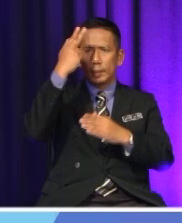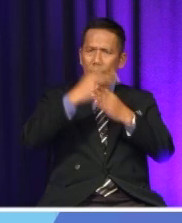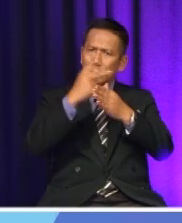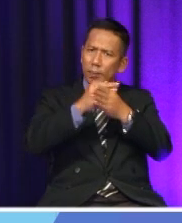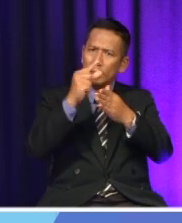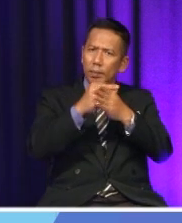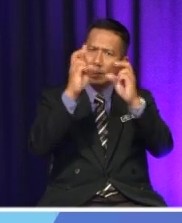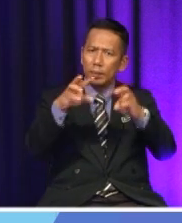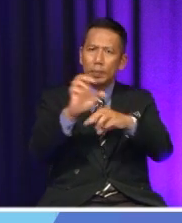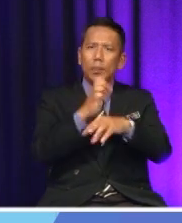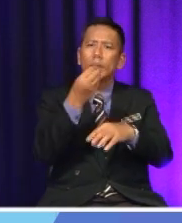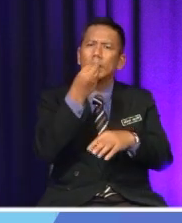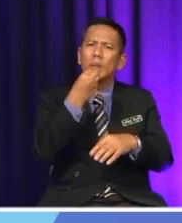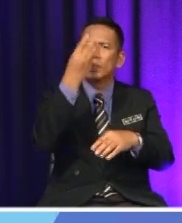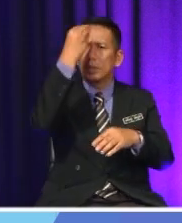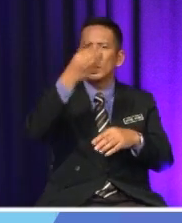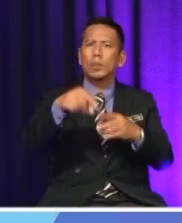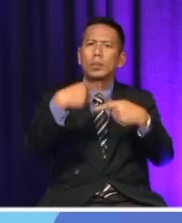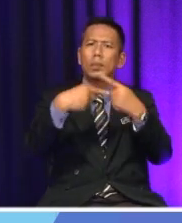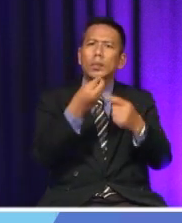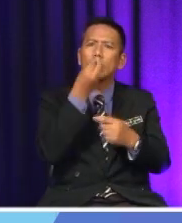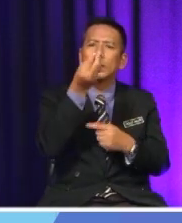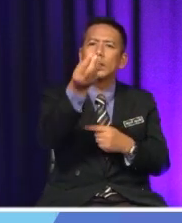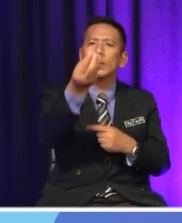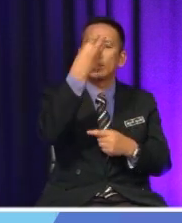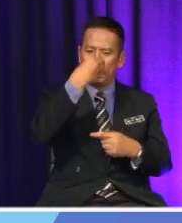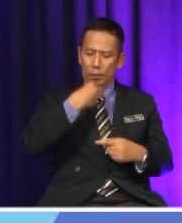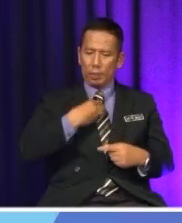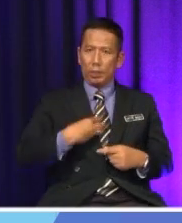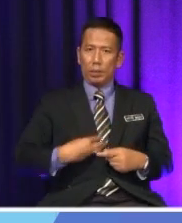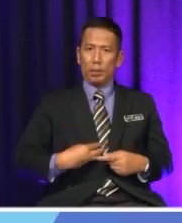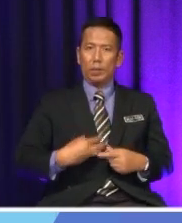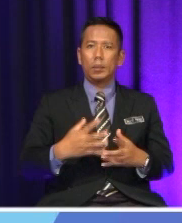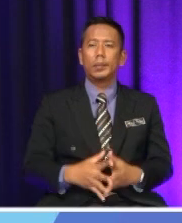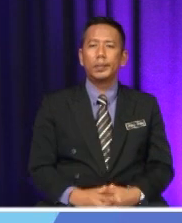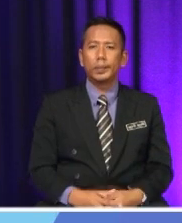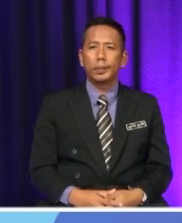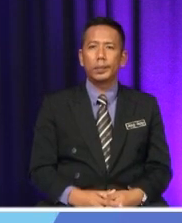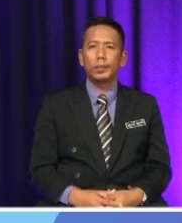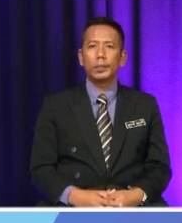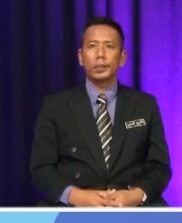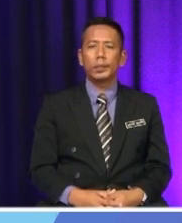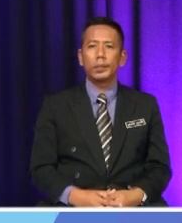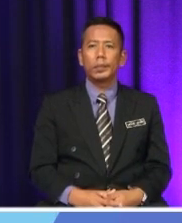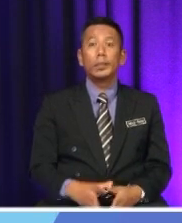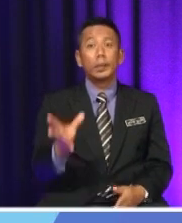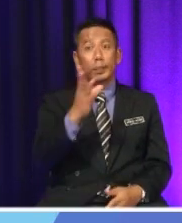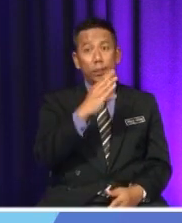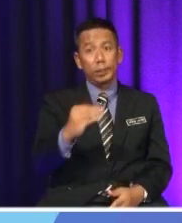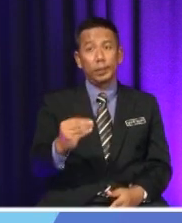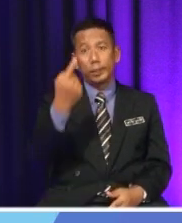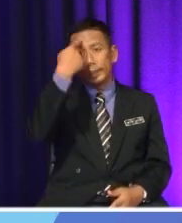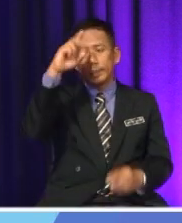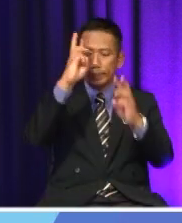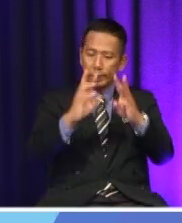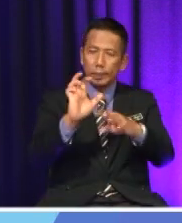makan dan juga Makanan masuk ke dalam saluran pemakanan ya dan bagi warga